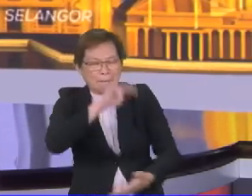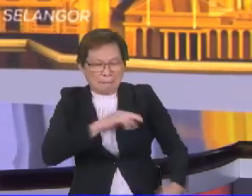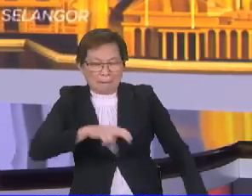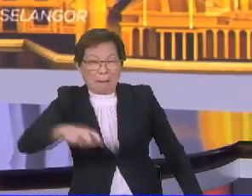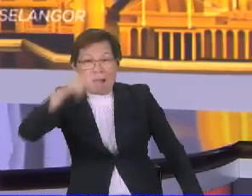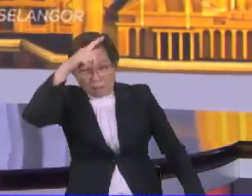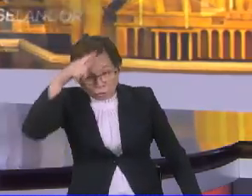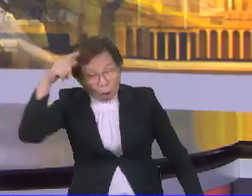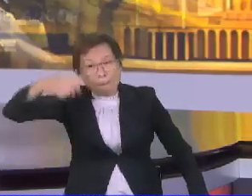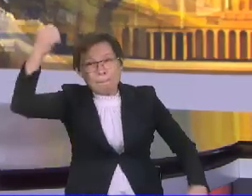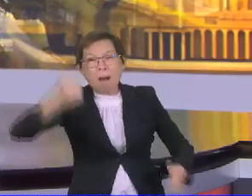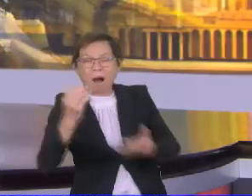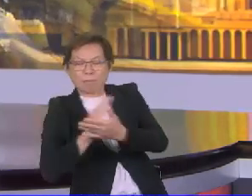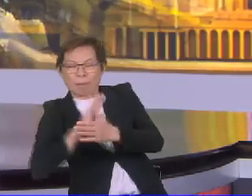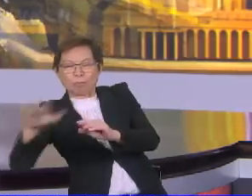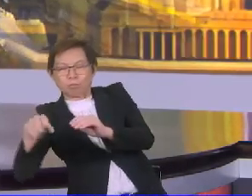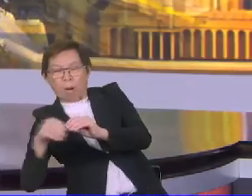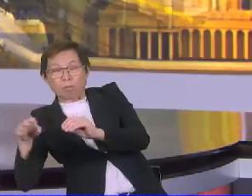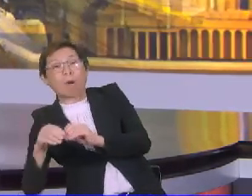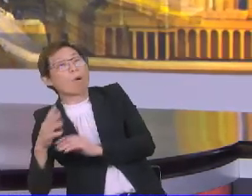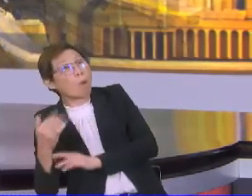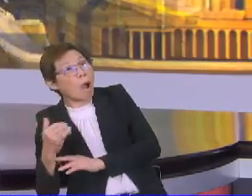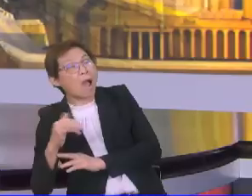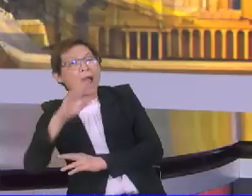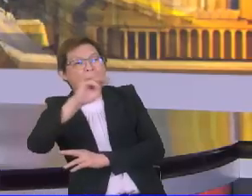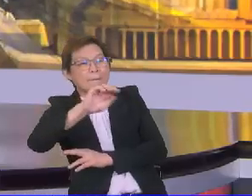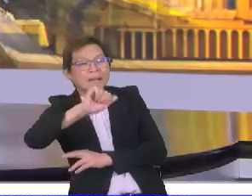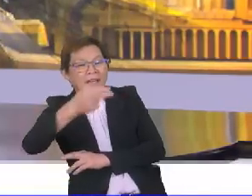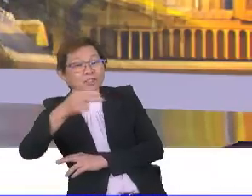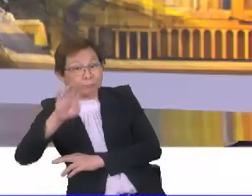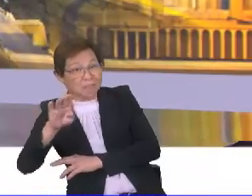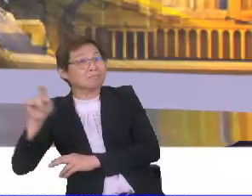bahas sementara akan ditambah malah Malaysia